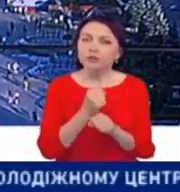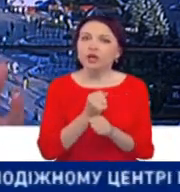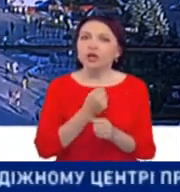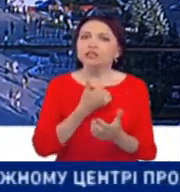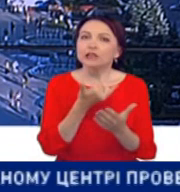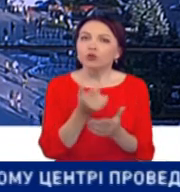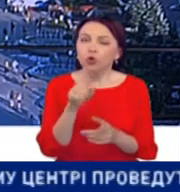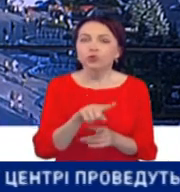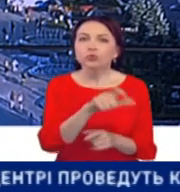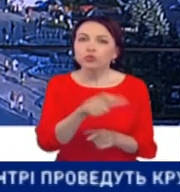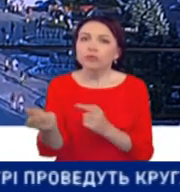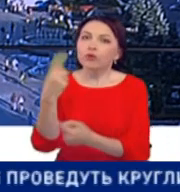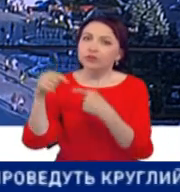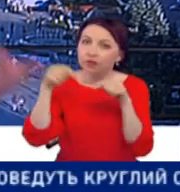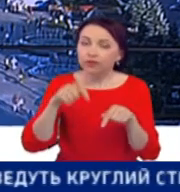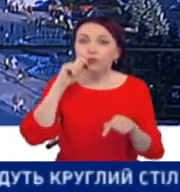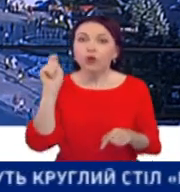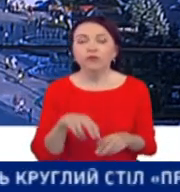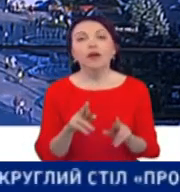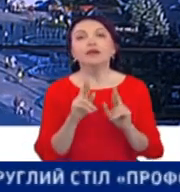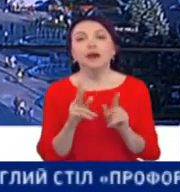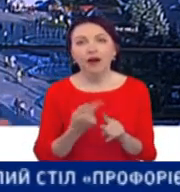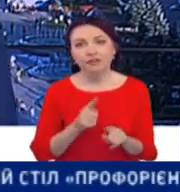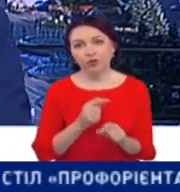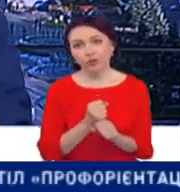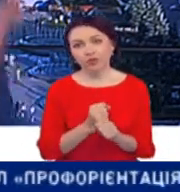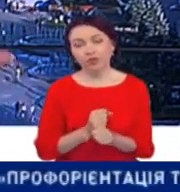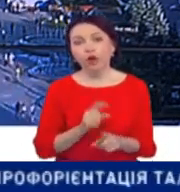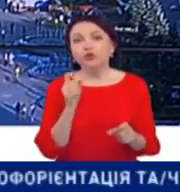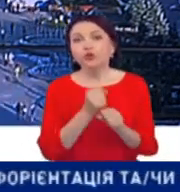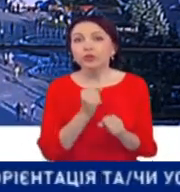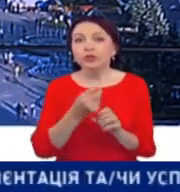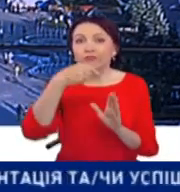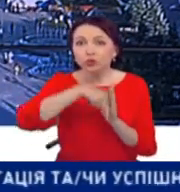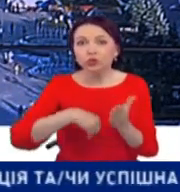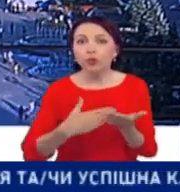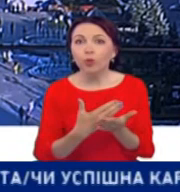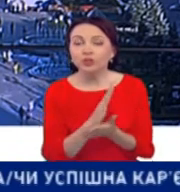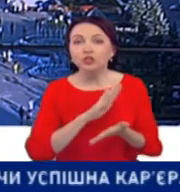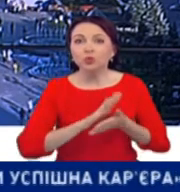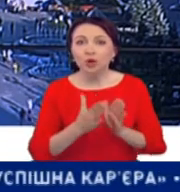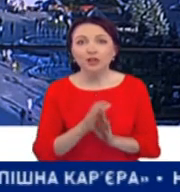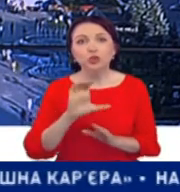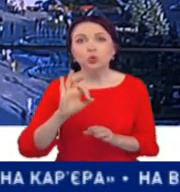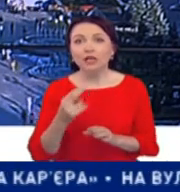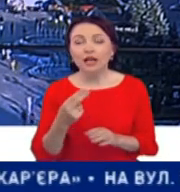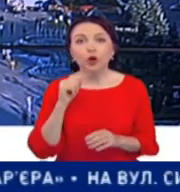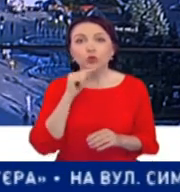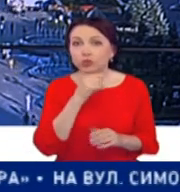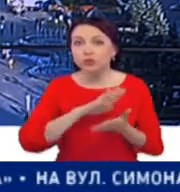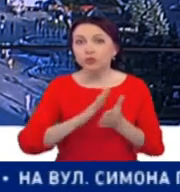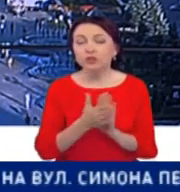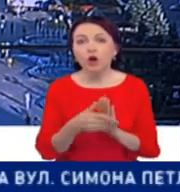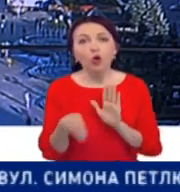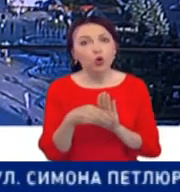людей повертати, да, до України. От як це робити? Що робити з внутрішньополітичною ситуацією, соціально-економічною ситуацією?